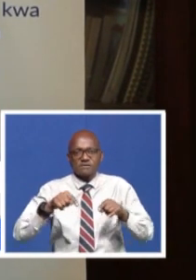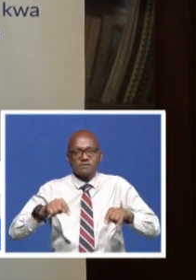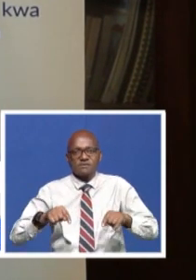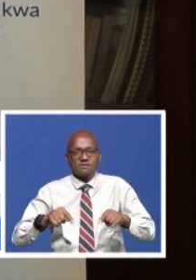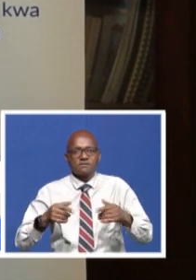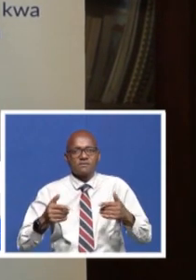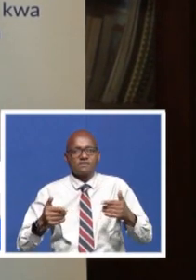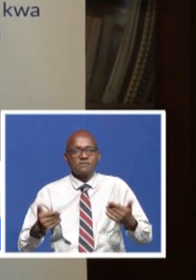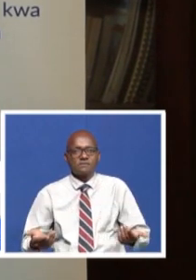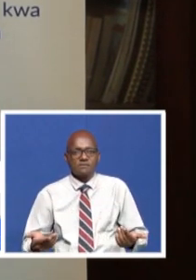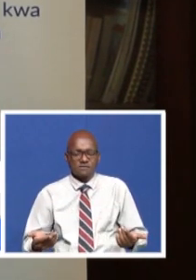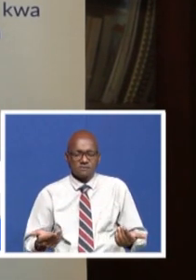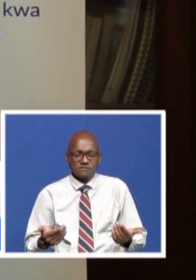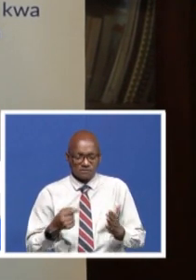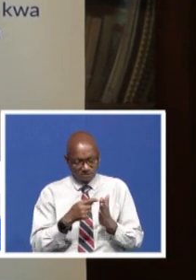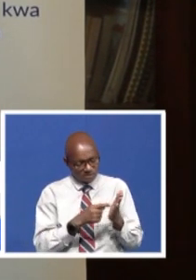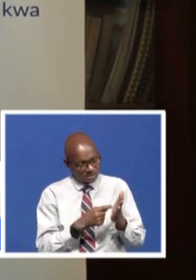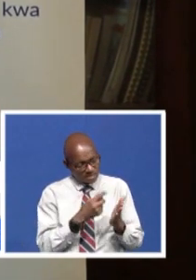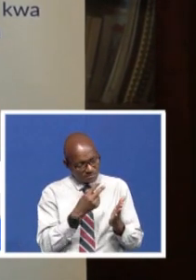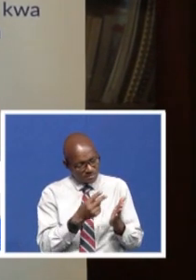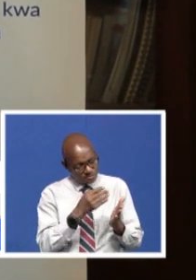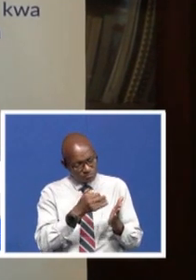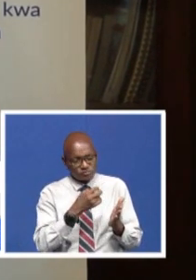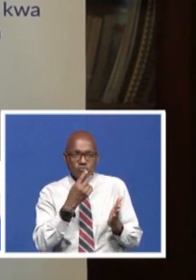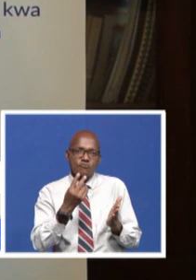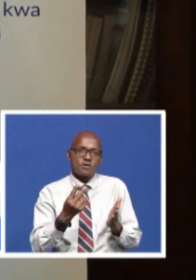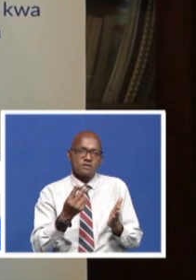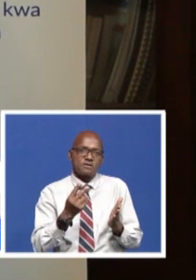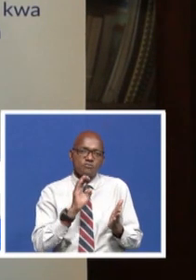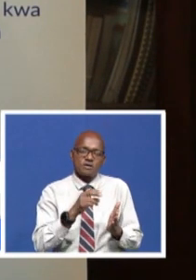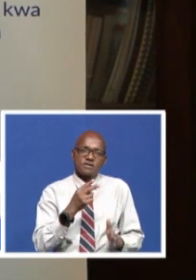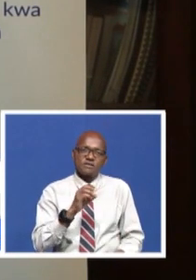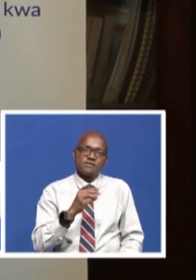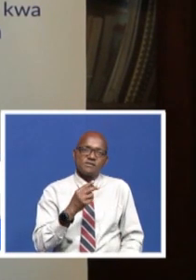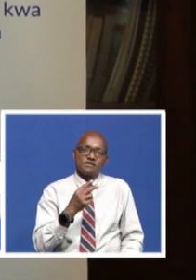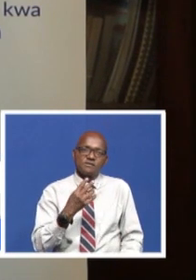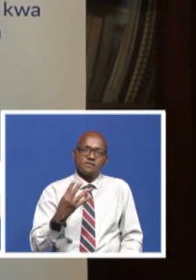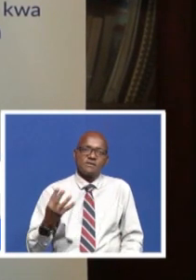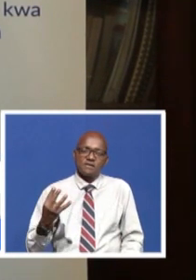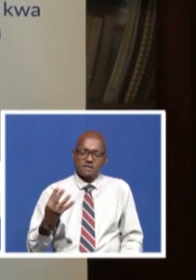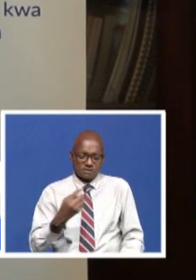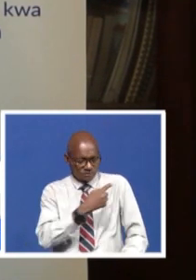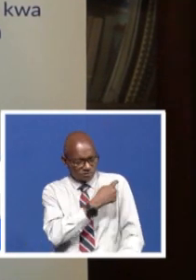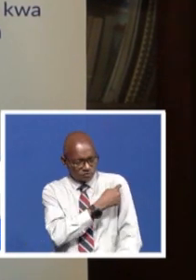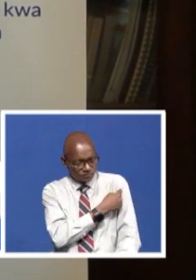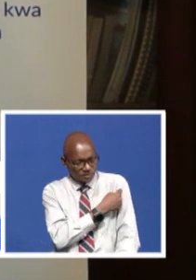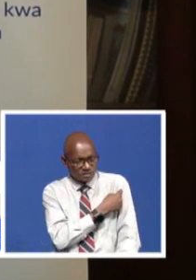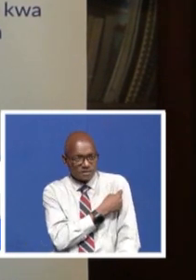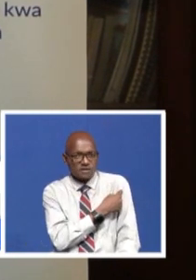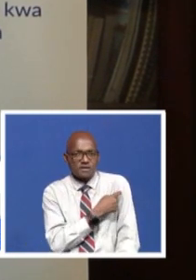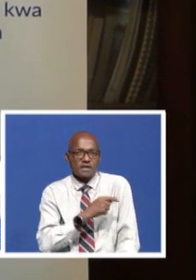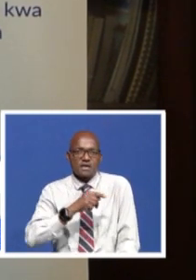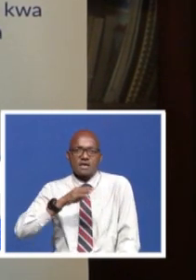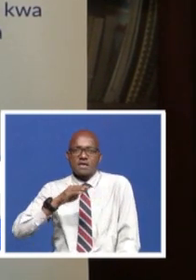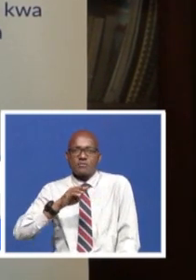jumanne tarehe 2 m k 2024 katika hospitali ya huruma